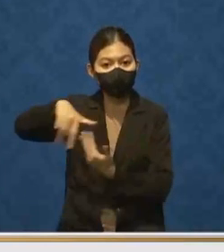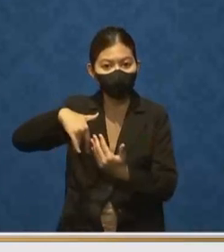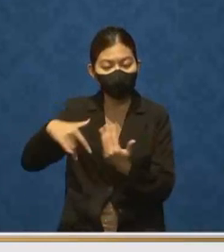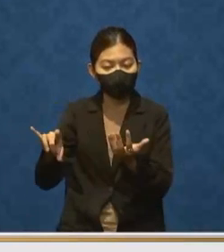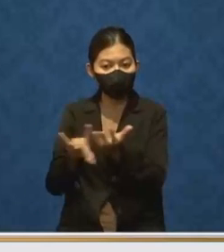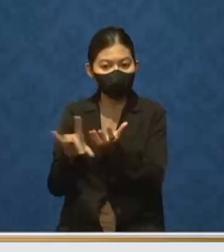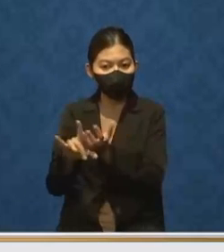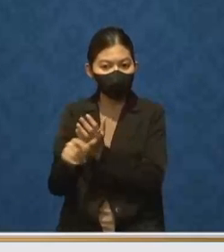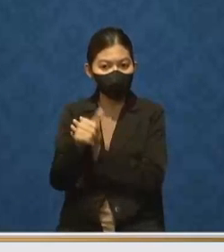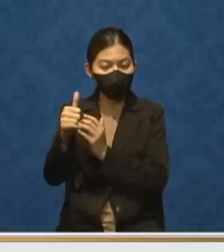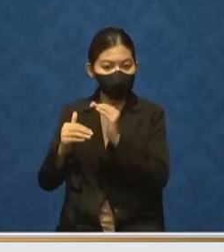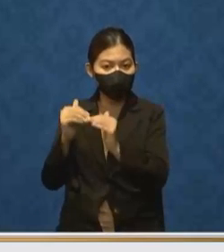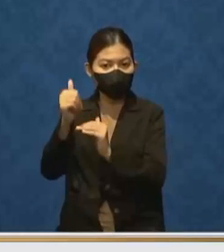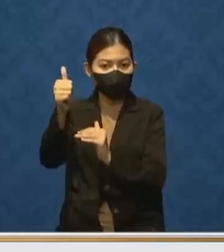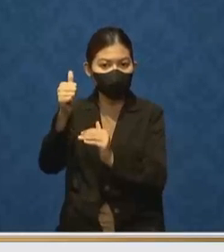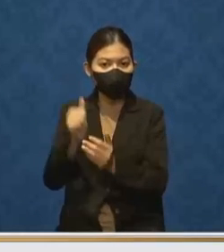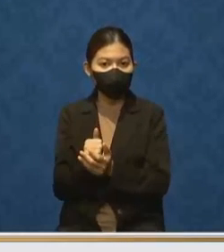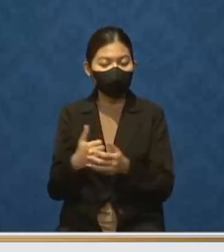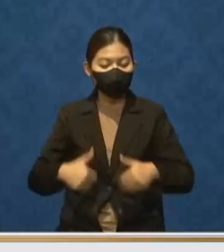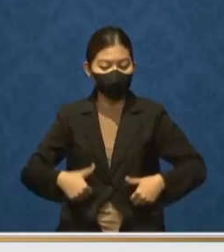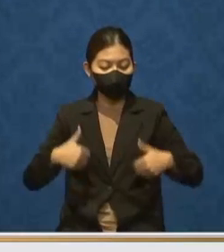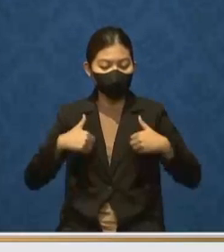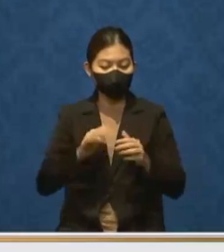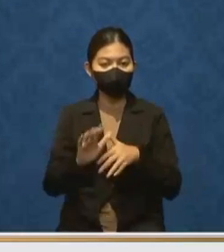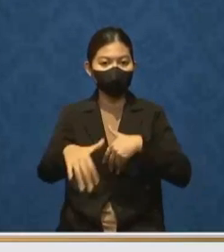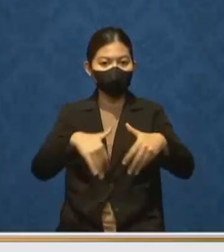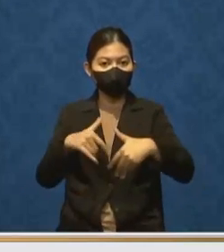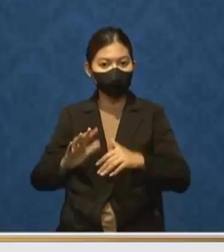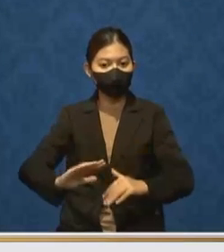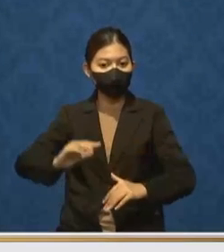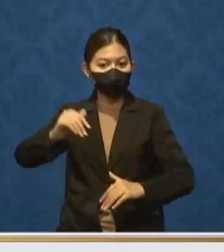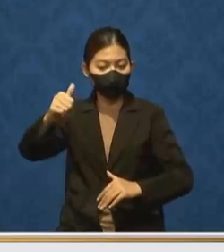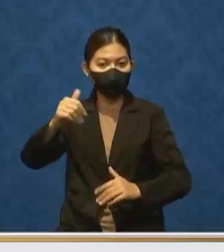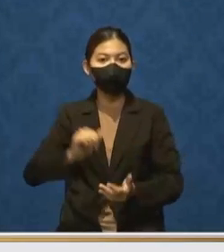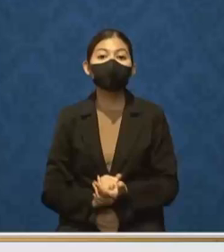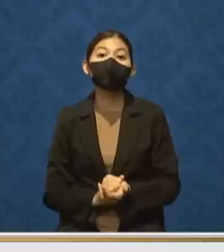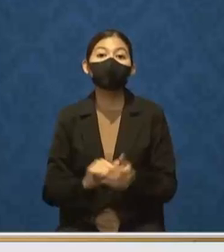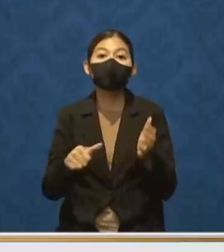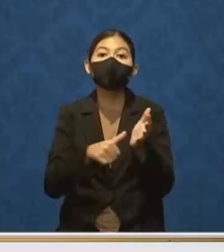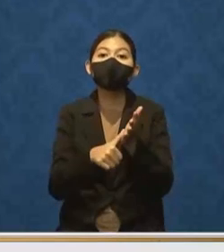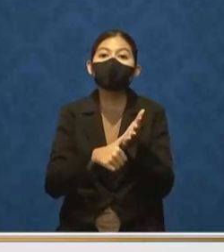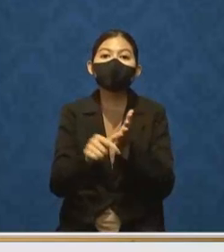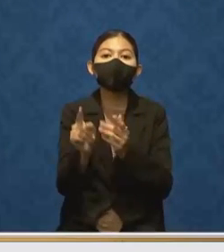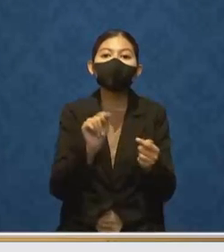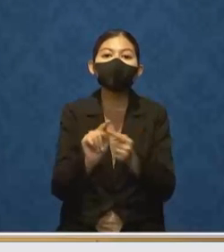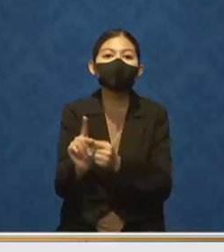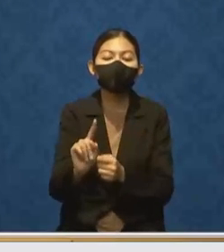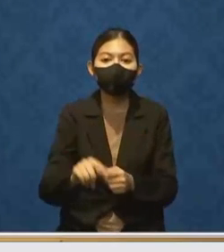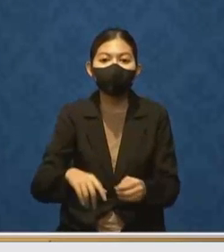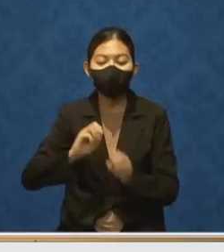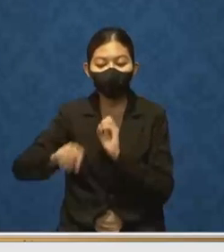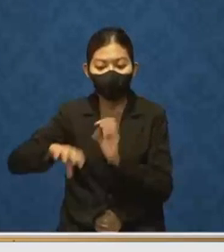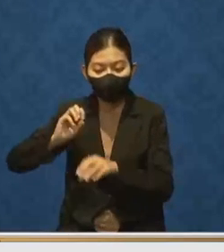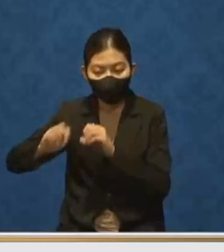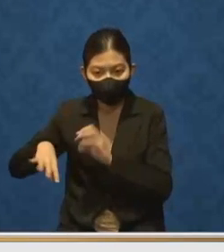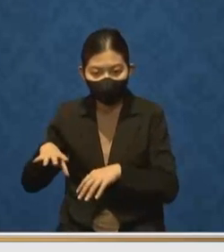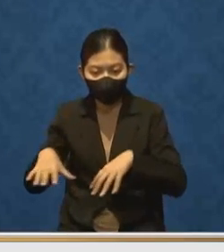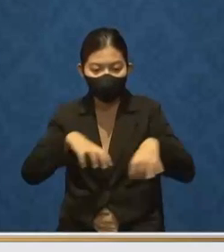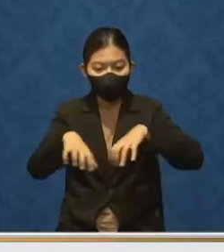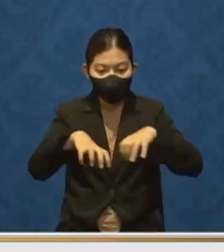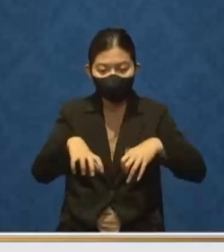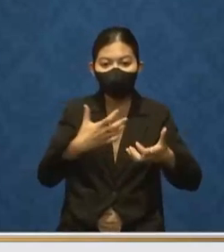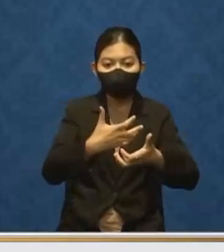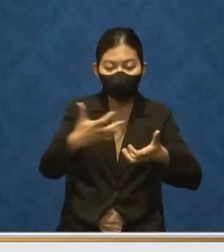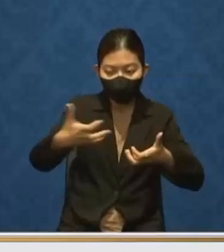าพและเอื้อต่อการมีคุณภาพชีวิตที่ดีของประชาชนโดยแก้ไขปัญหาขยะทุกประเภทอย่างเป็นระบบและมีประสิทธิภาพให้มากยิ่งขึ้น